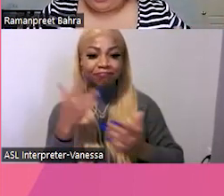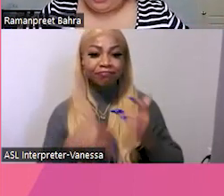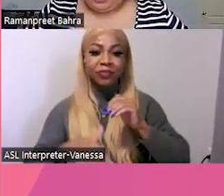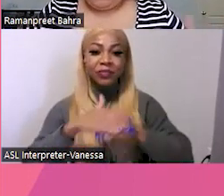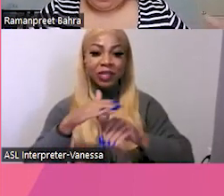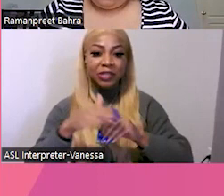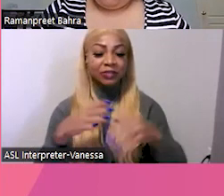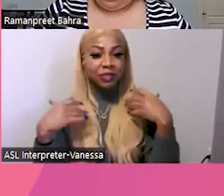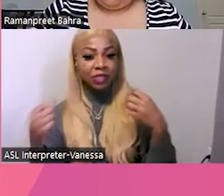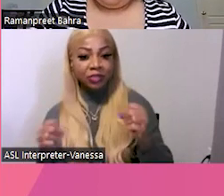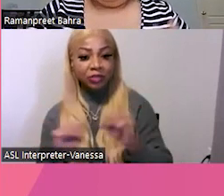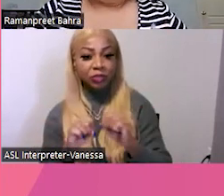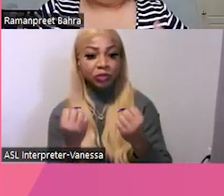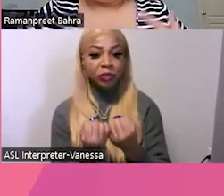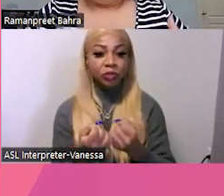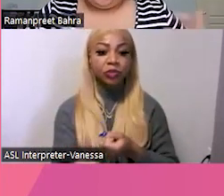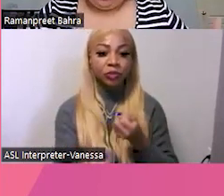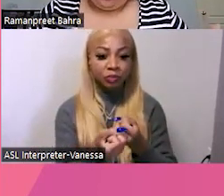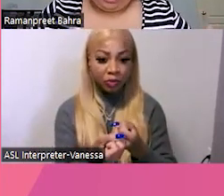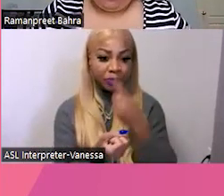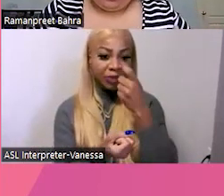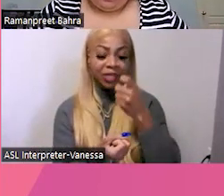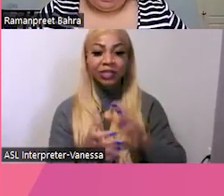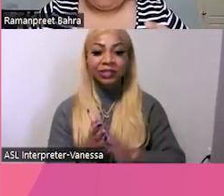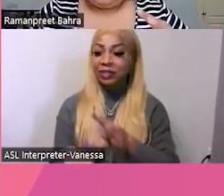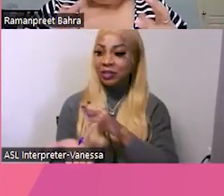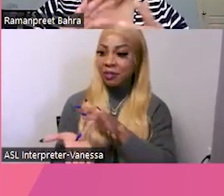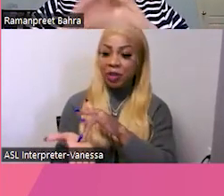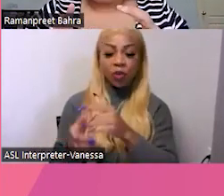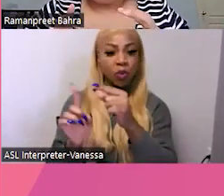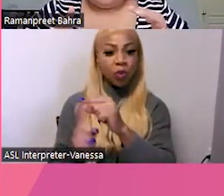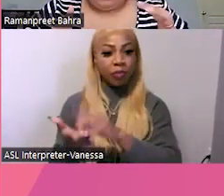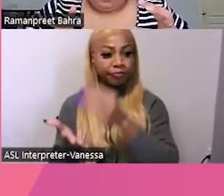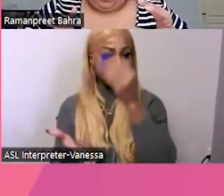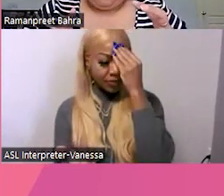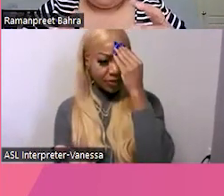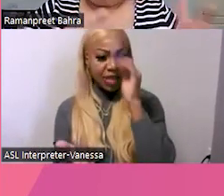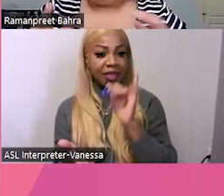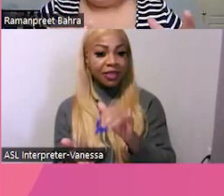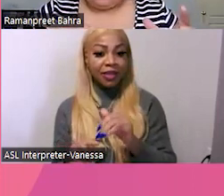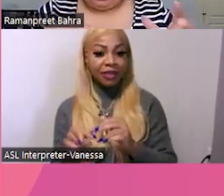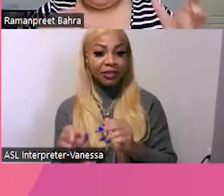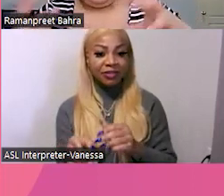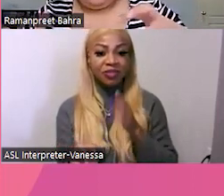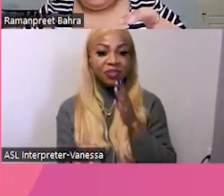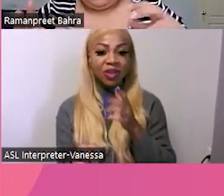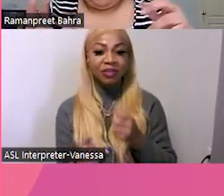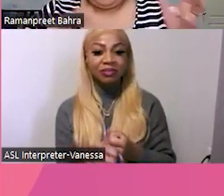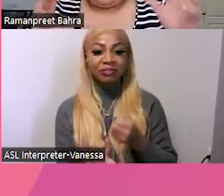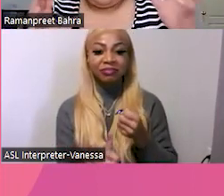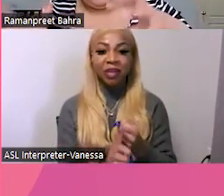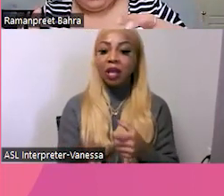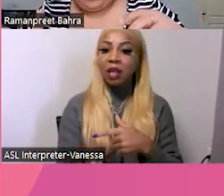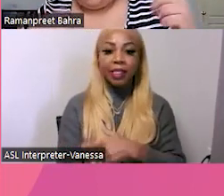sont des personnes à éviter. De plus, elles n'ont pas accès aux soutiens sociaux et dans le domaine de la médecine, il y a